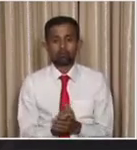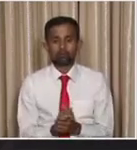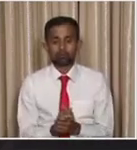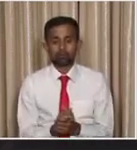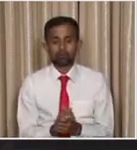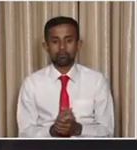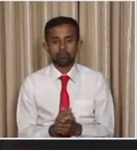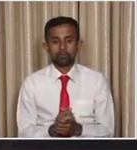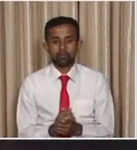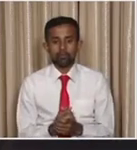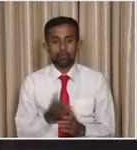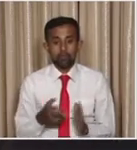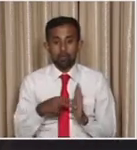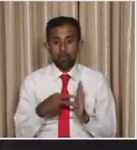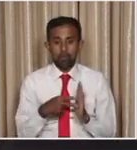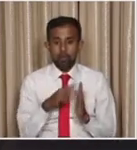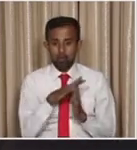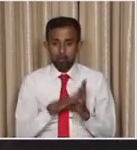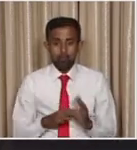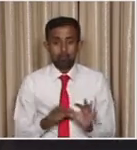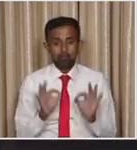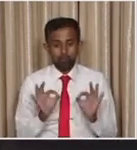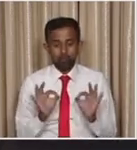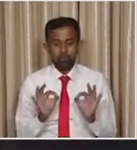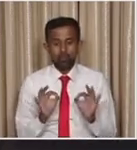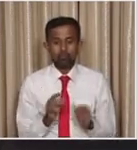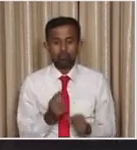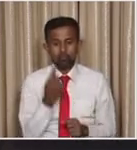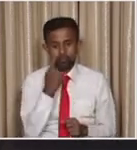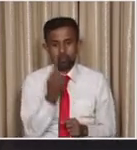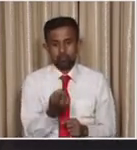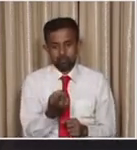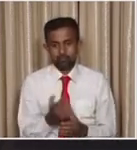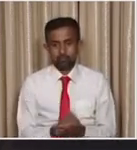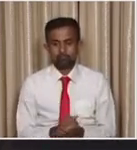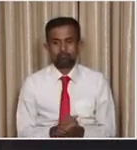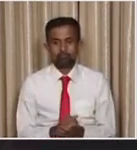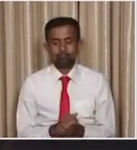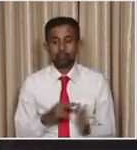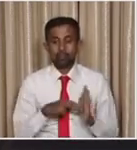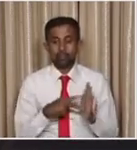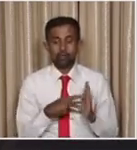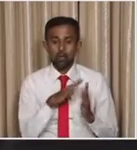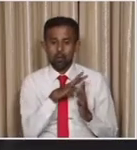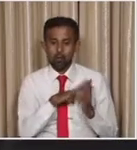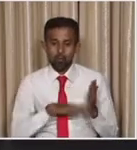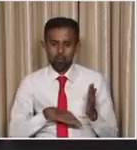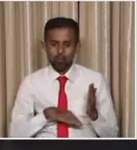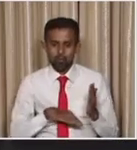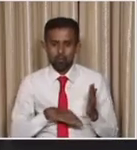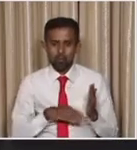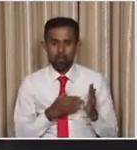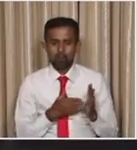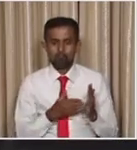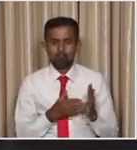හිතන්නේ ඒක මේ අයවැයේ තියෙන හොඳ ලක්ෂණයක් හැටියට තමයි දකින්නේ. ඒ වගේම මේ අයවැයේ ගරු